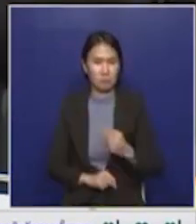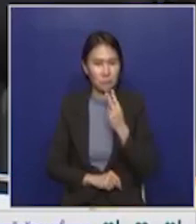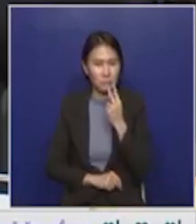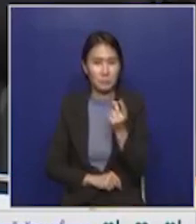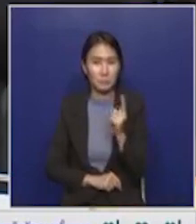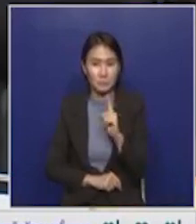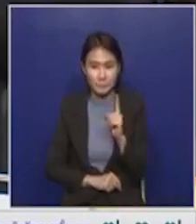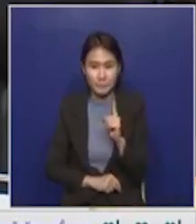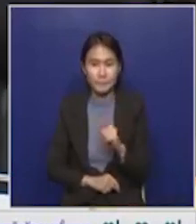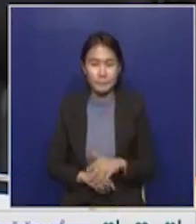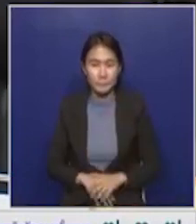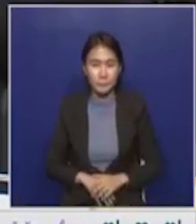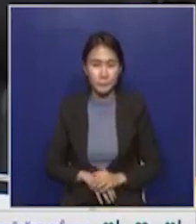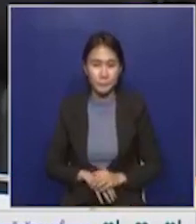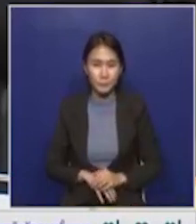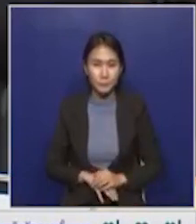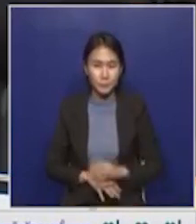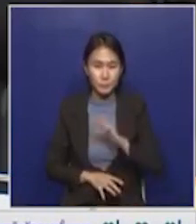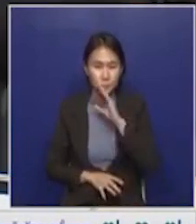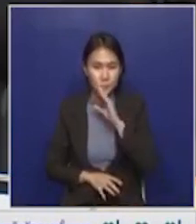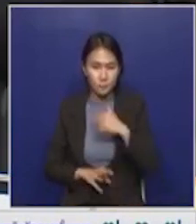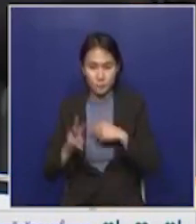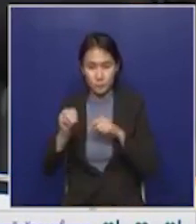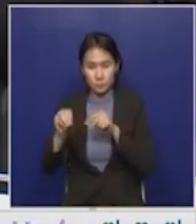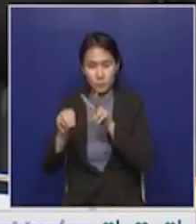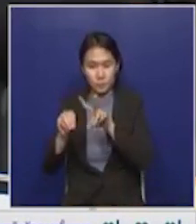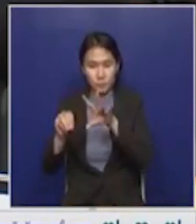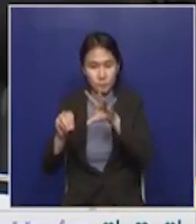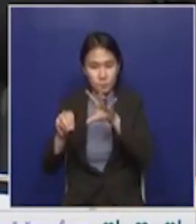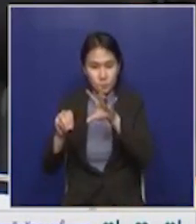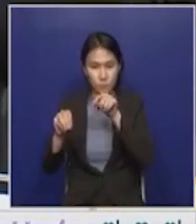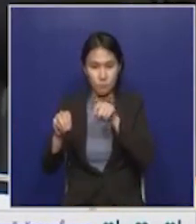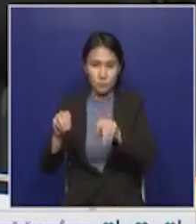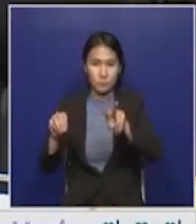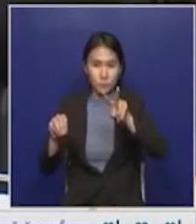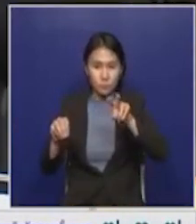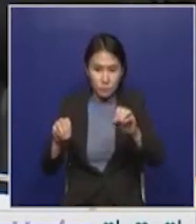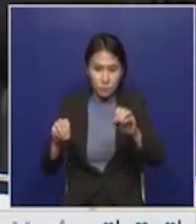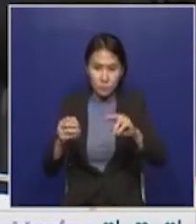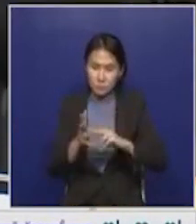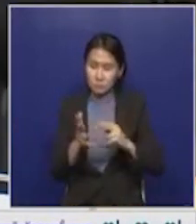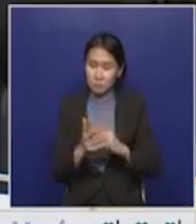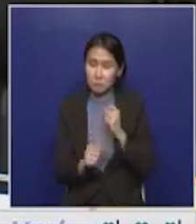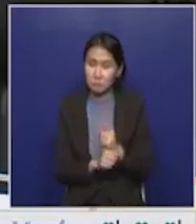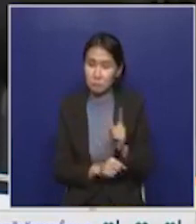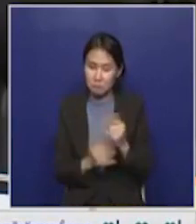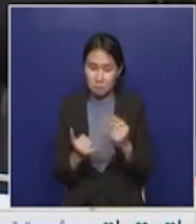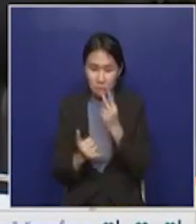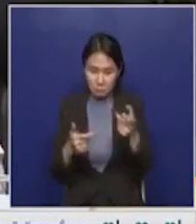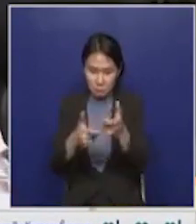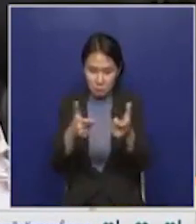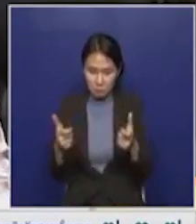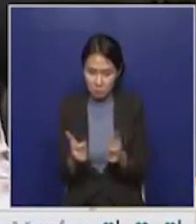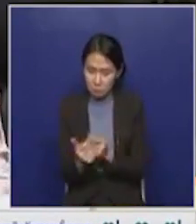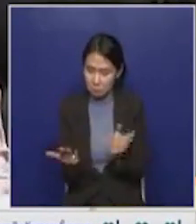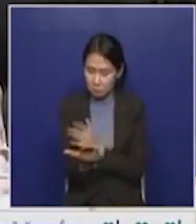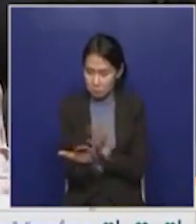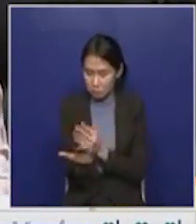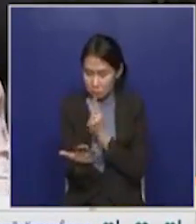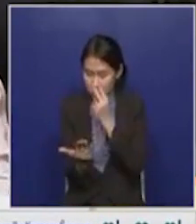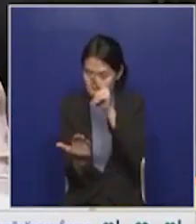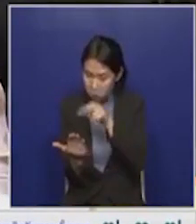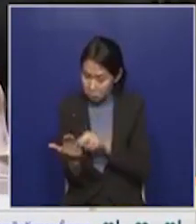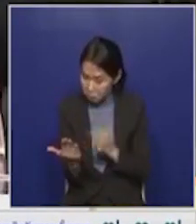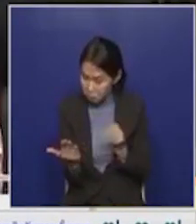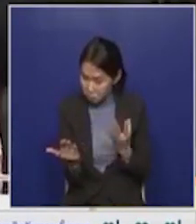ครับมีประสิทธิภาพในการทำ 2.0ตอนนี้ไปดูเช็คไปถึงไหนไม่เคยมีเพราะว่าในรายงานศึกษาและธรรมนูญมีถึง